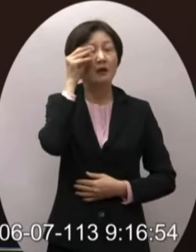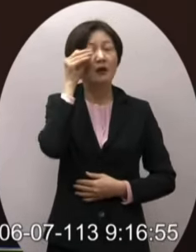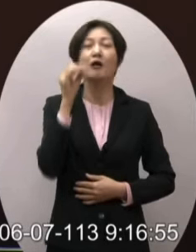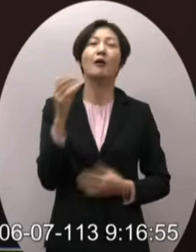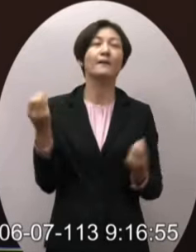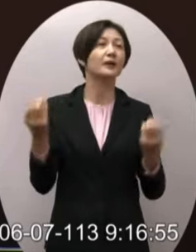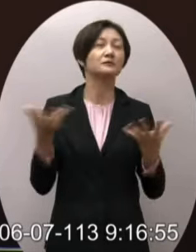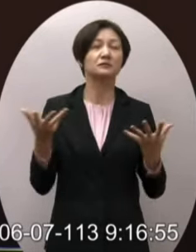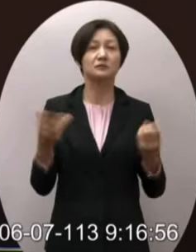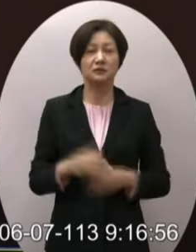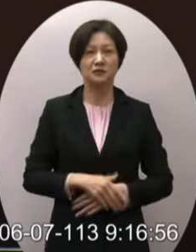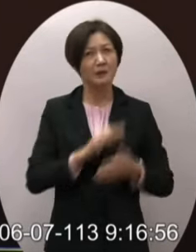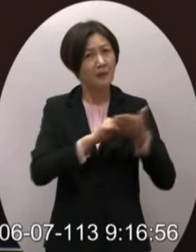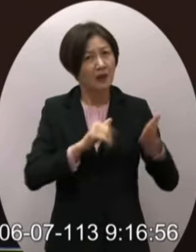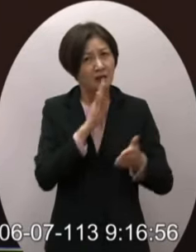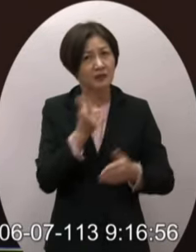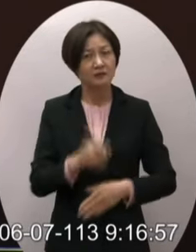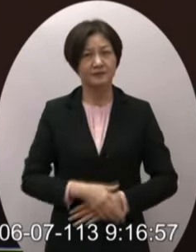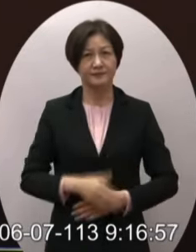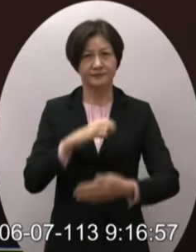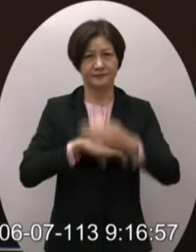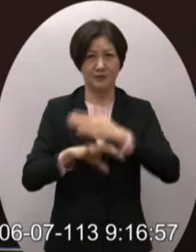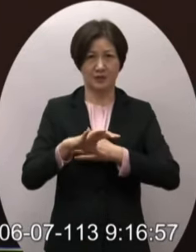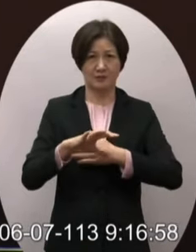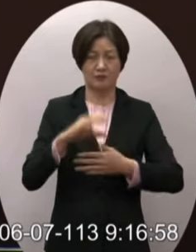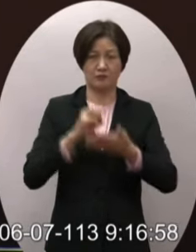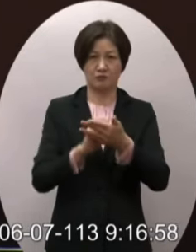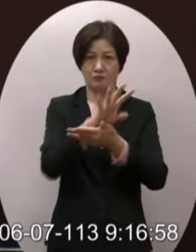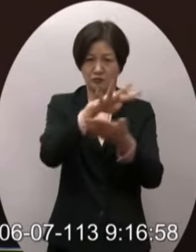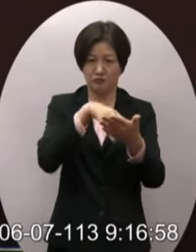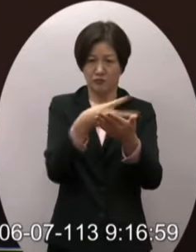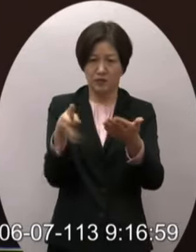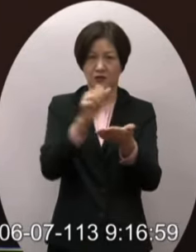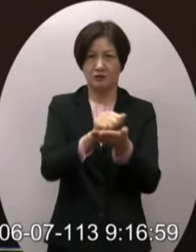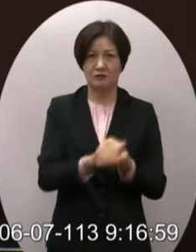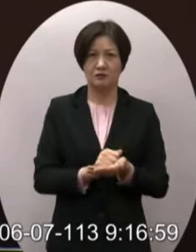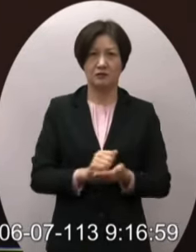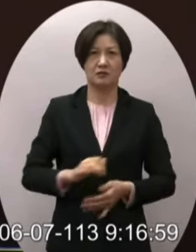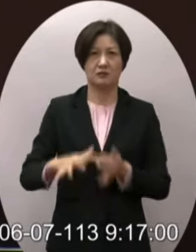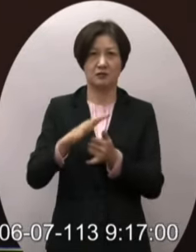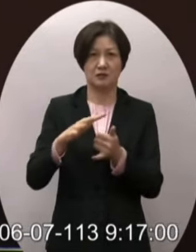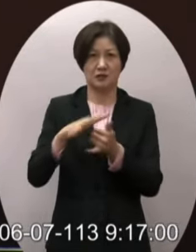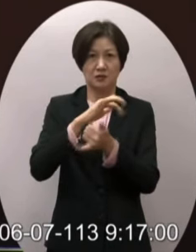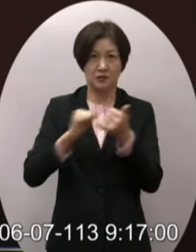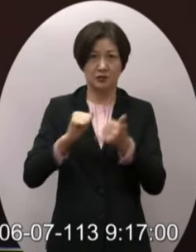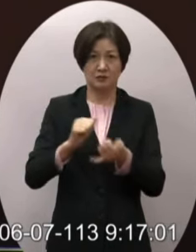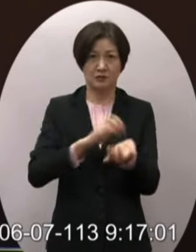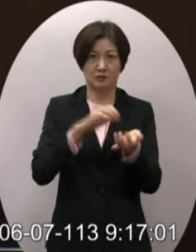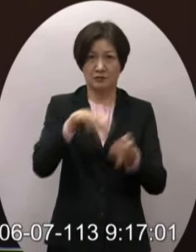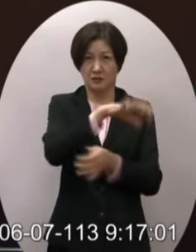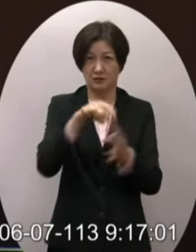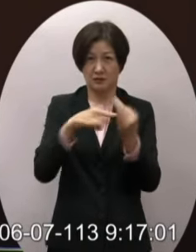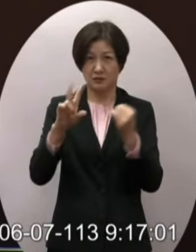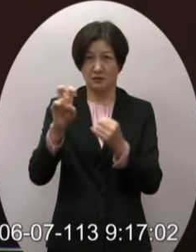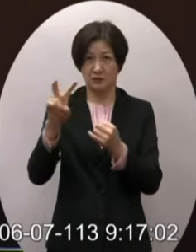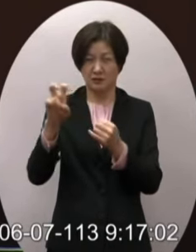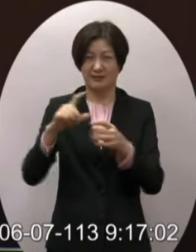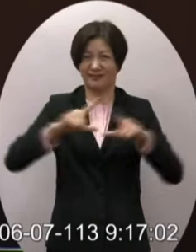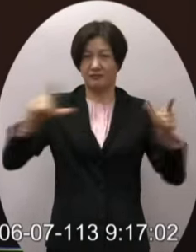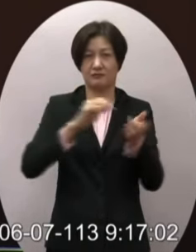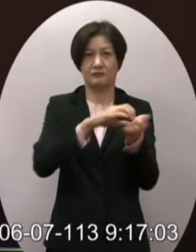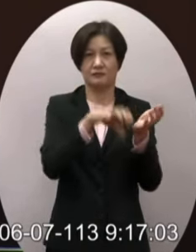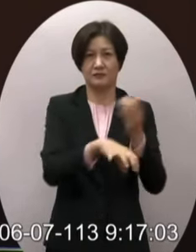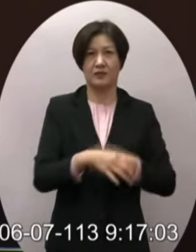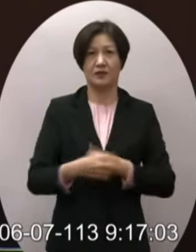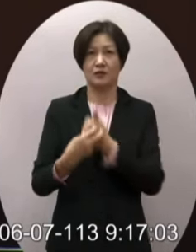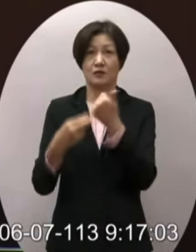我们医界内部提出的报表来看呢，全国最大的22家医学中心级的医院